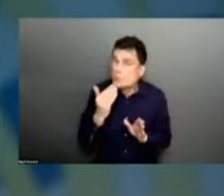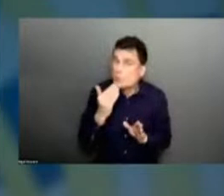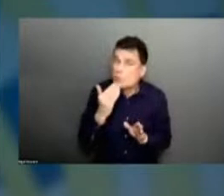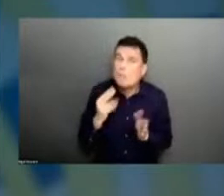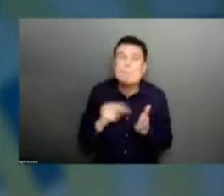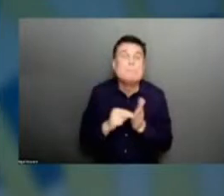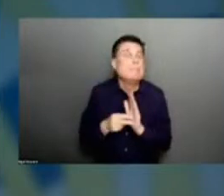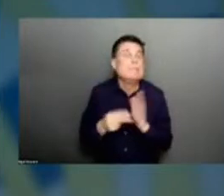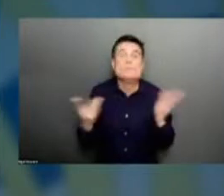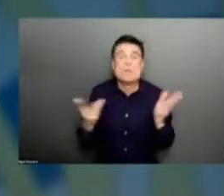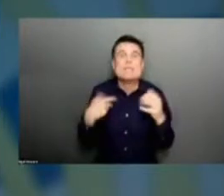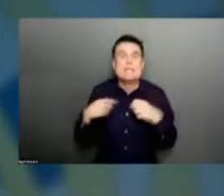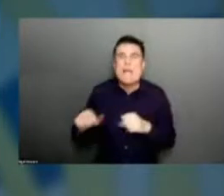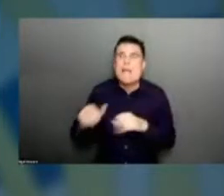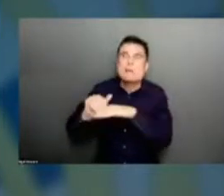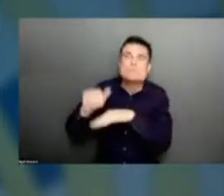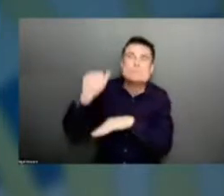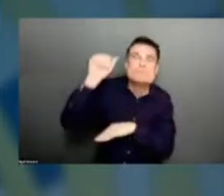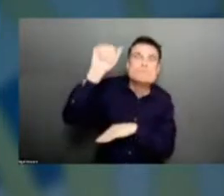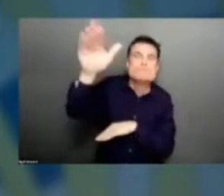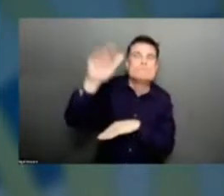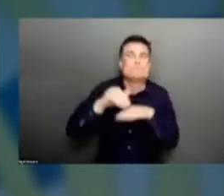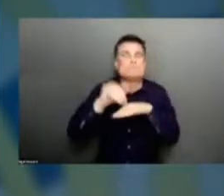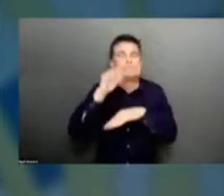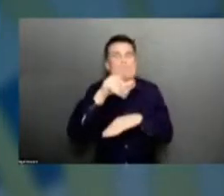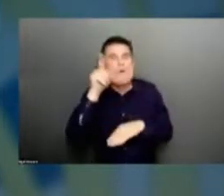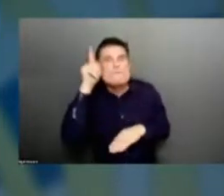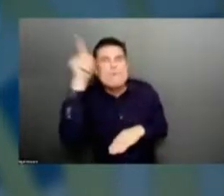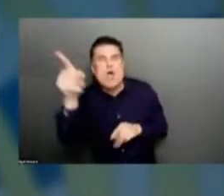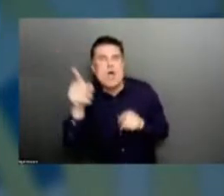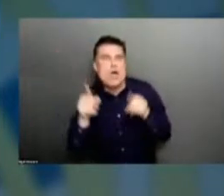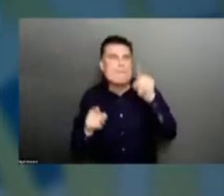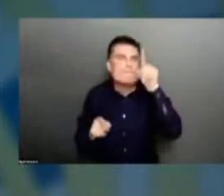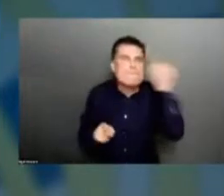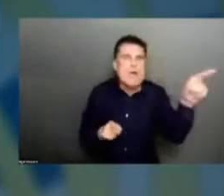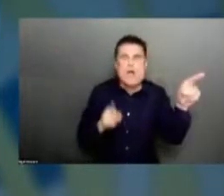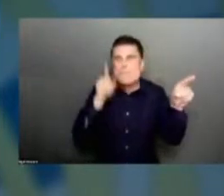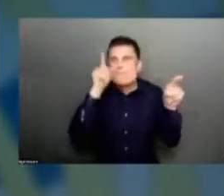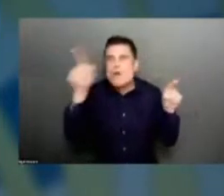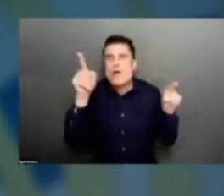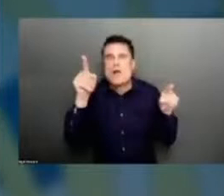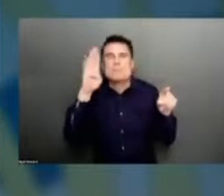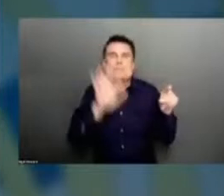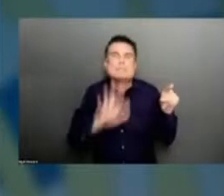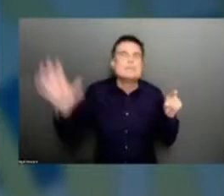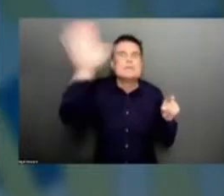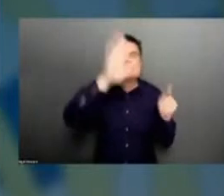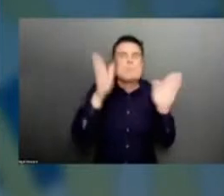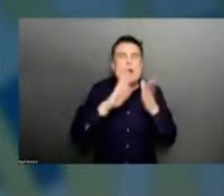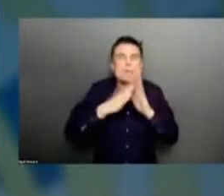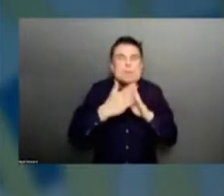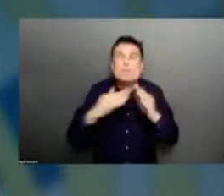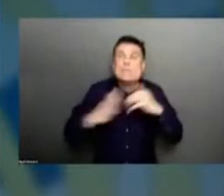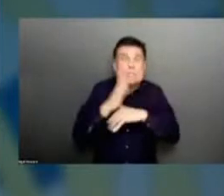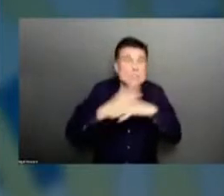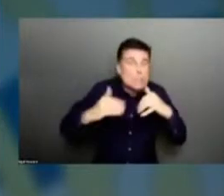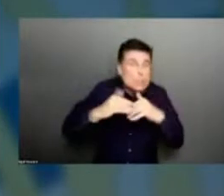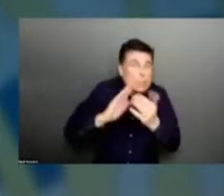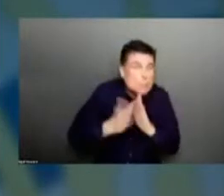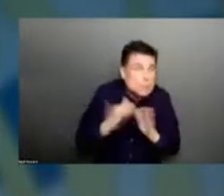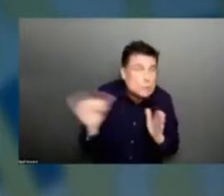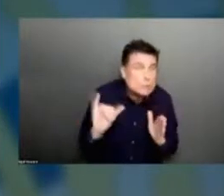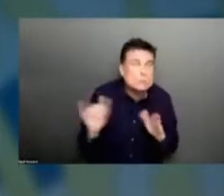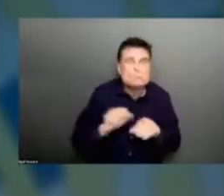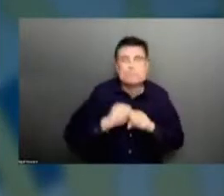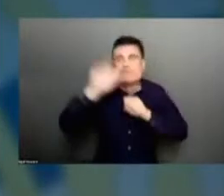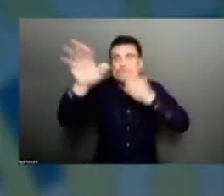在 our 这个能 remote 分了， and 分到 isolated, 100个了， particularly 因为 First 它储 Nations 存的要求 communities, 比较灵活一 and 点。 also residents of long-term care home 那 where 么 we 这